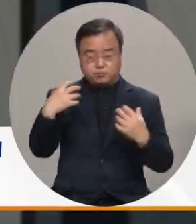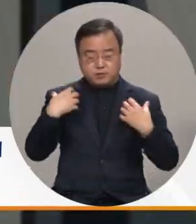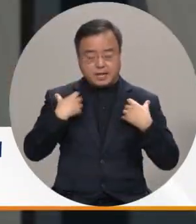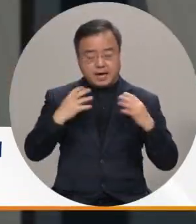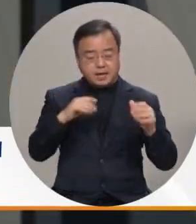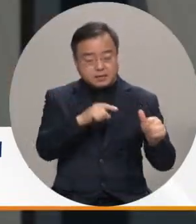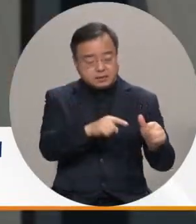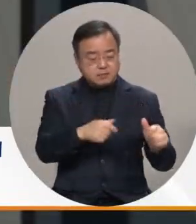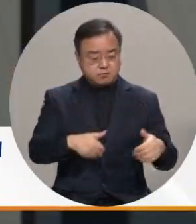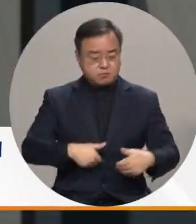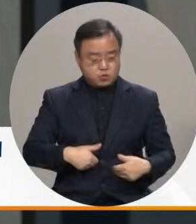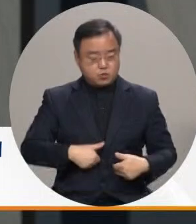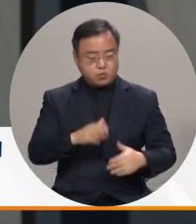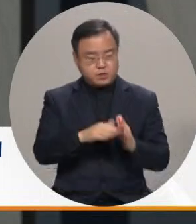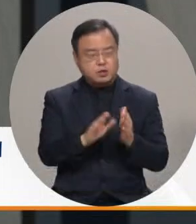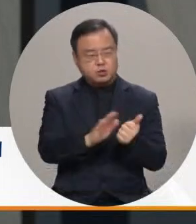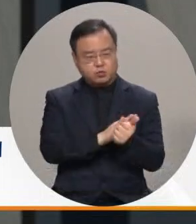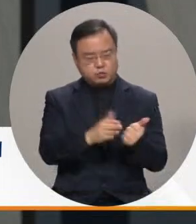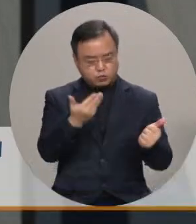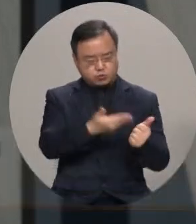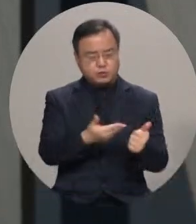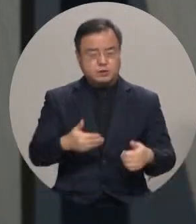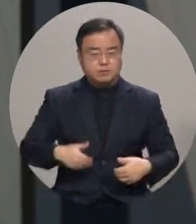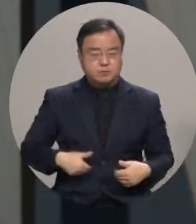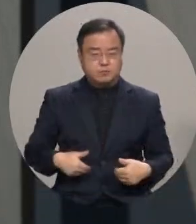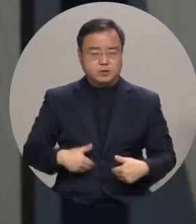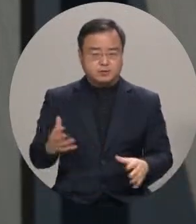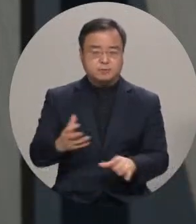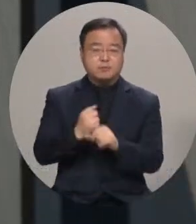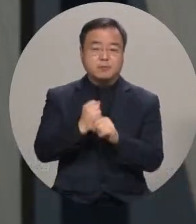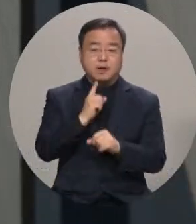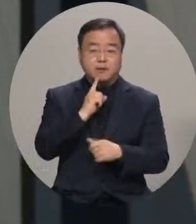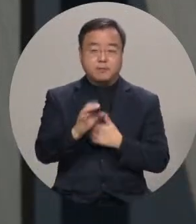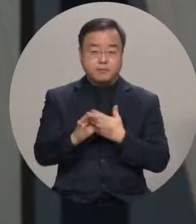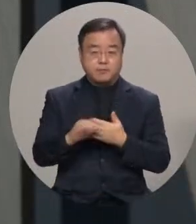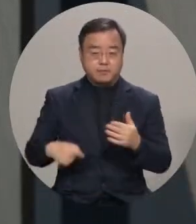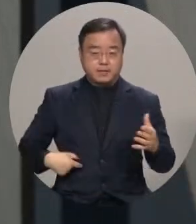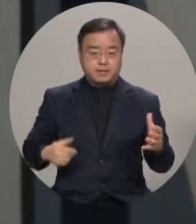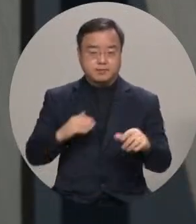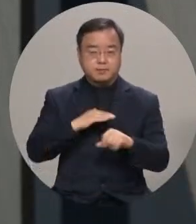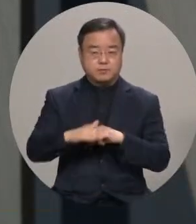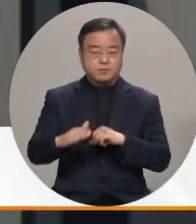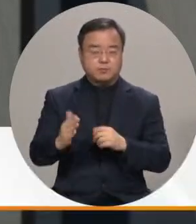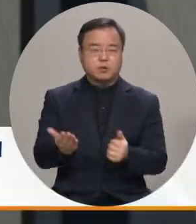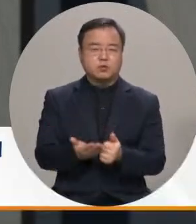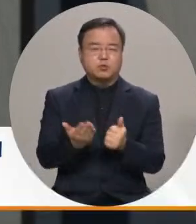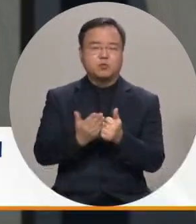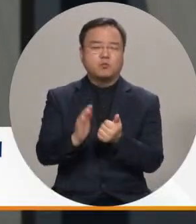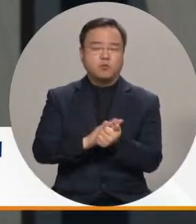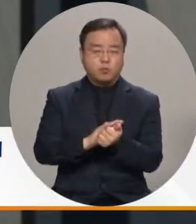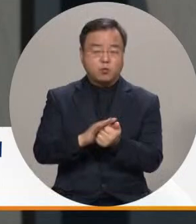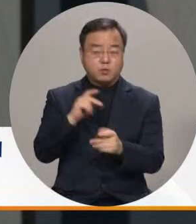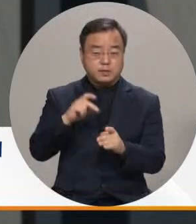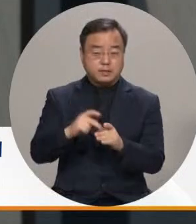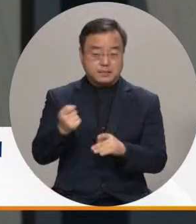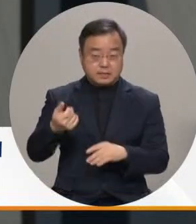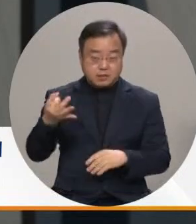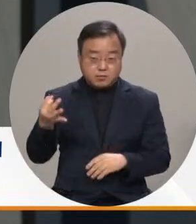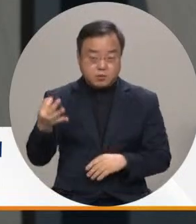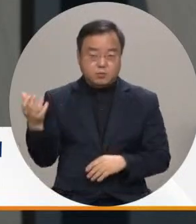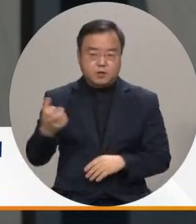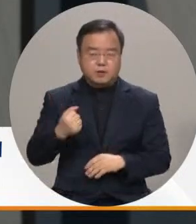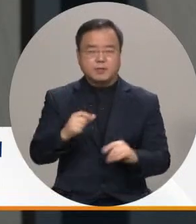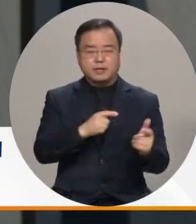주어야 하지 않을까 생각합니다 마지막으로 정리하면 협동형 돌봄 센터는 적은 비용 지원으로 돌봄의 다양한